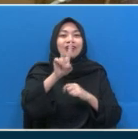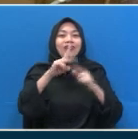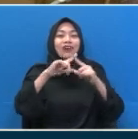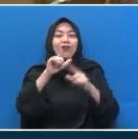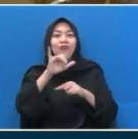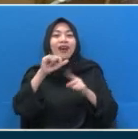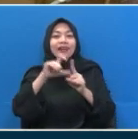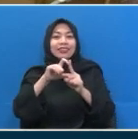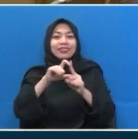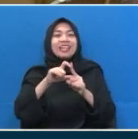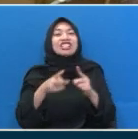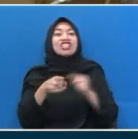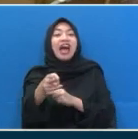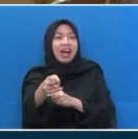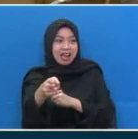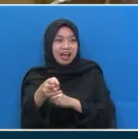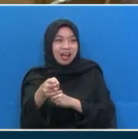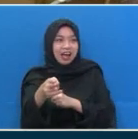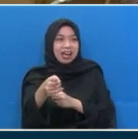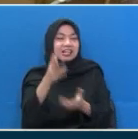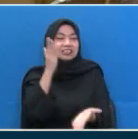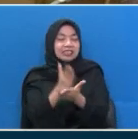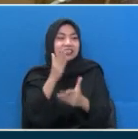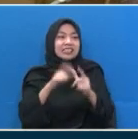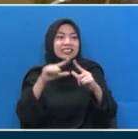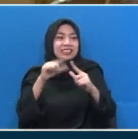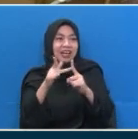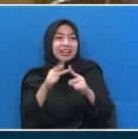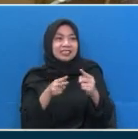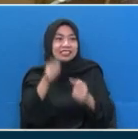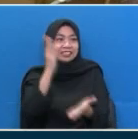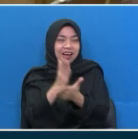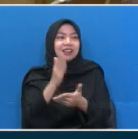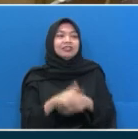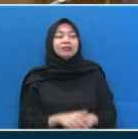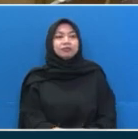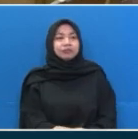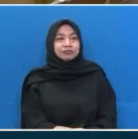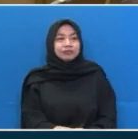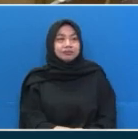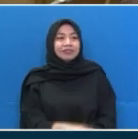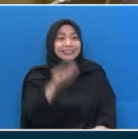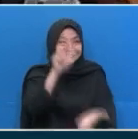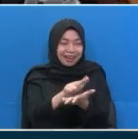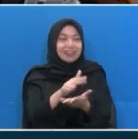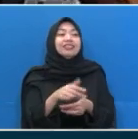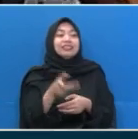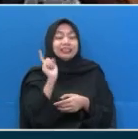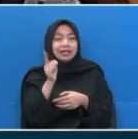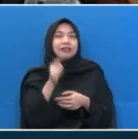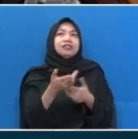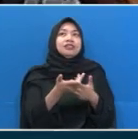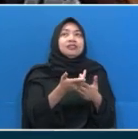tidak lagi bisa menggunakan teori seperti zaman teori kuda gigit besi ya kita dengan seiring berkembangnya teknologi